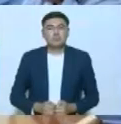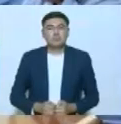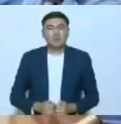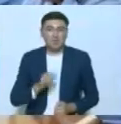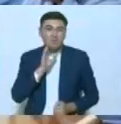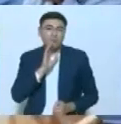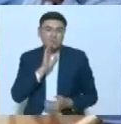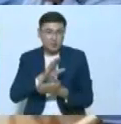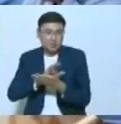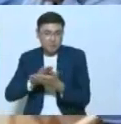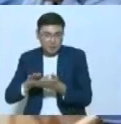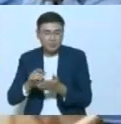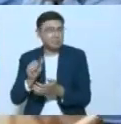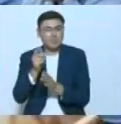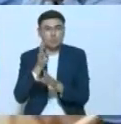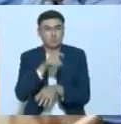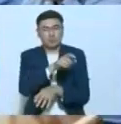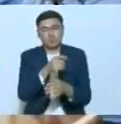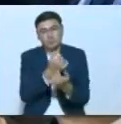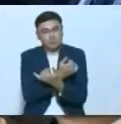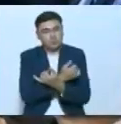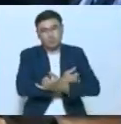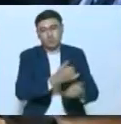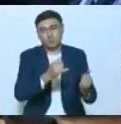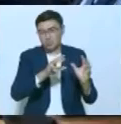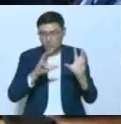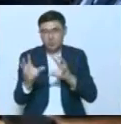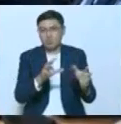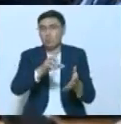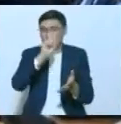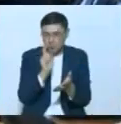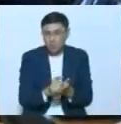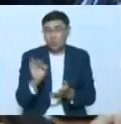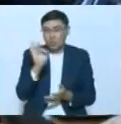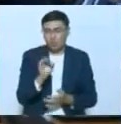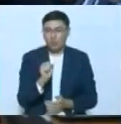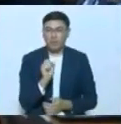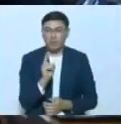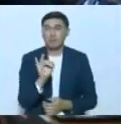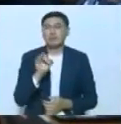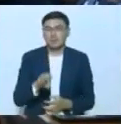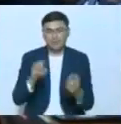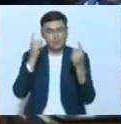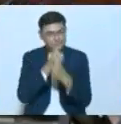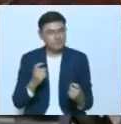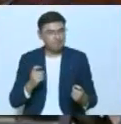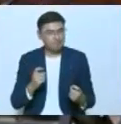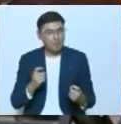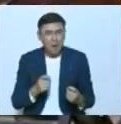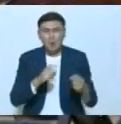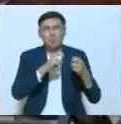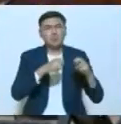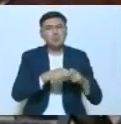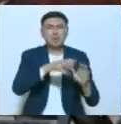Ауыз су бірінші кезекте тұрғындарға берілуі тиіс. Облыс әкімі өңірдегі су тапшылығын жою мақсатында өткізілген жиында осылай деді. Және мәселені шешу